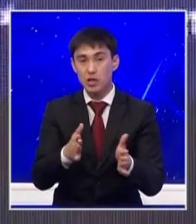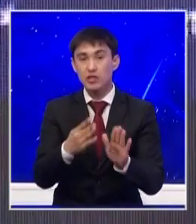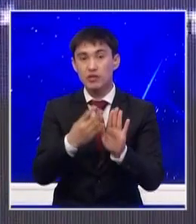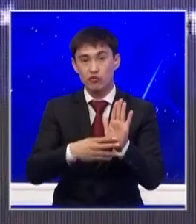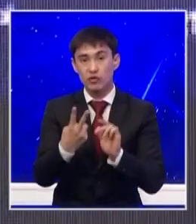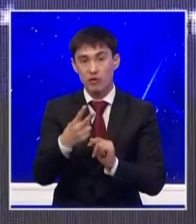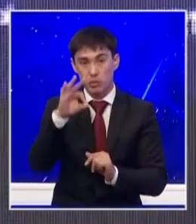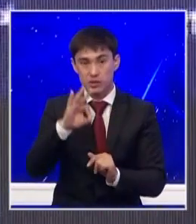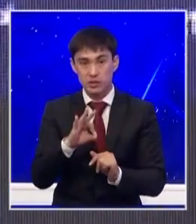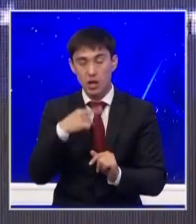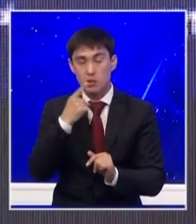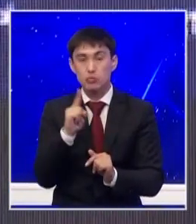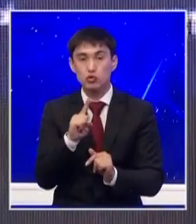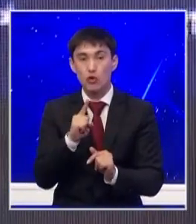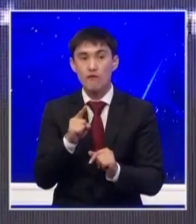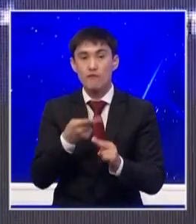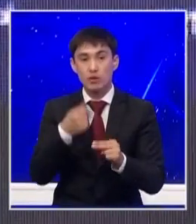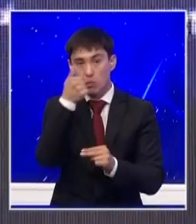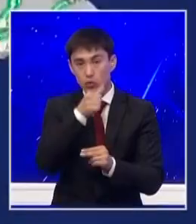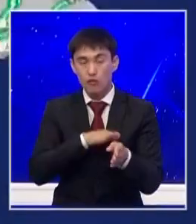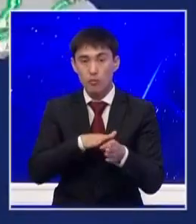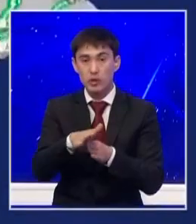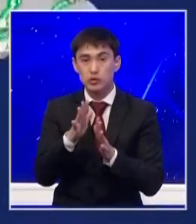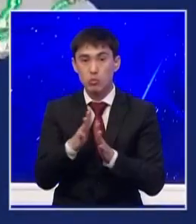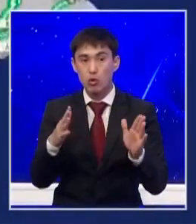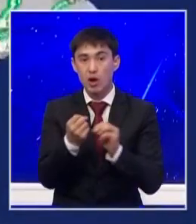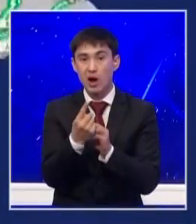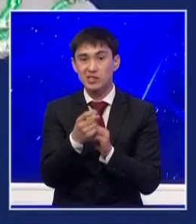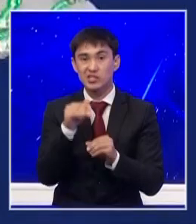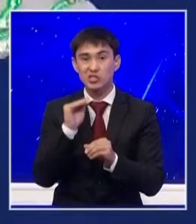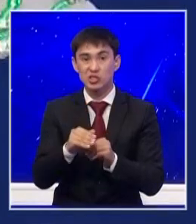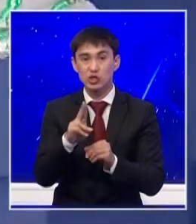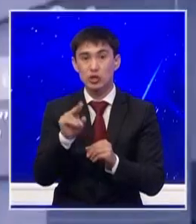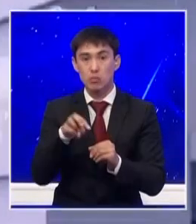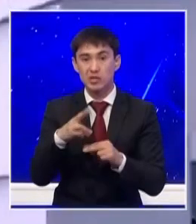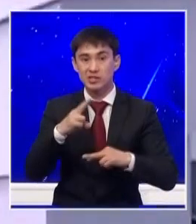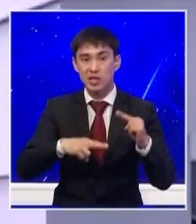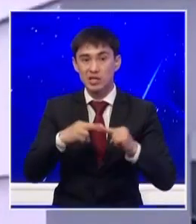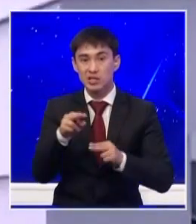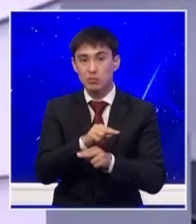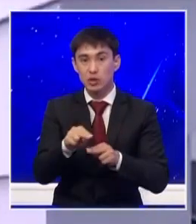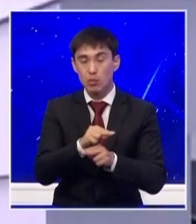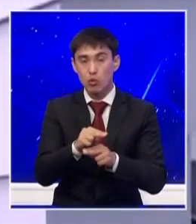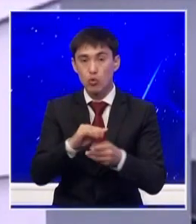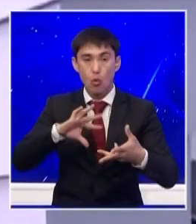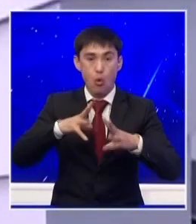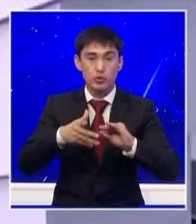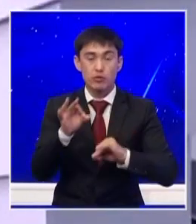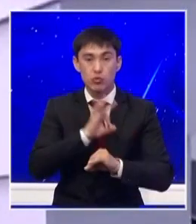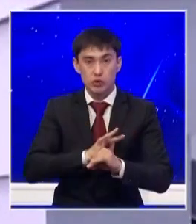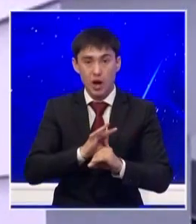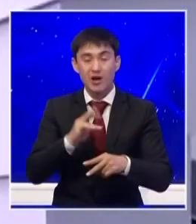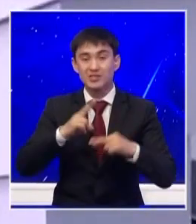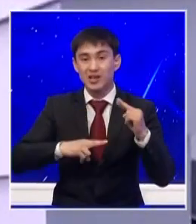92 процента стоит отметить в текущем году выполняется более 11 тысяч километров строительно-монтажных работ общего пользования